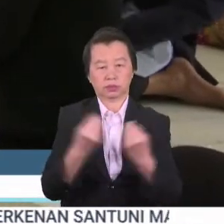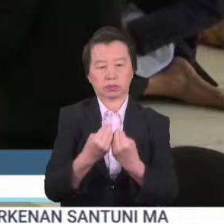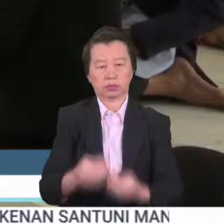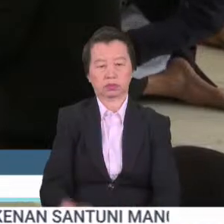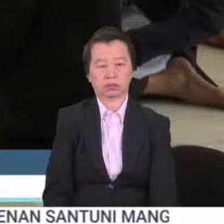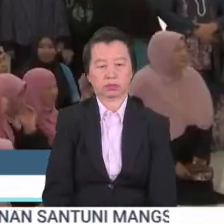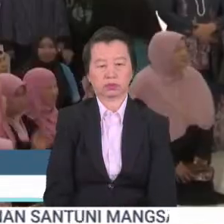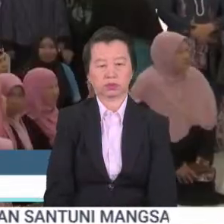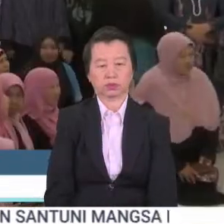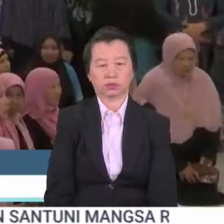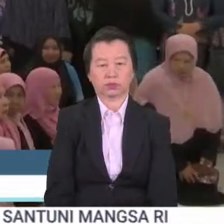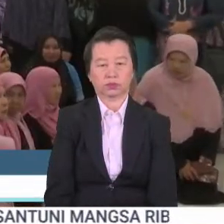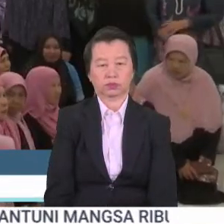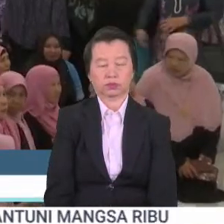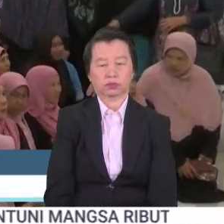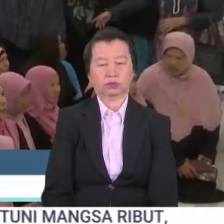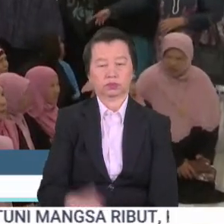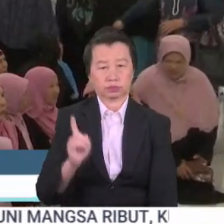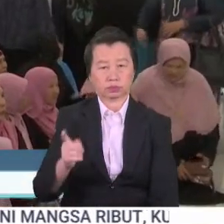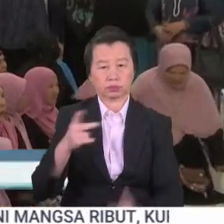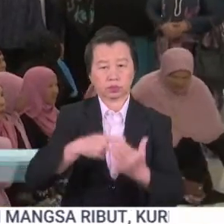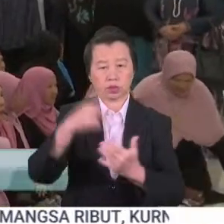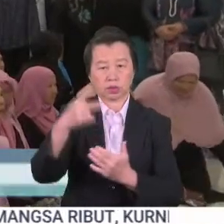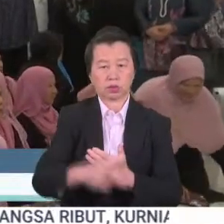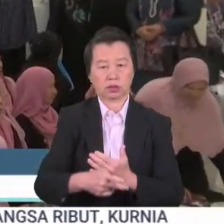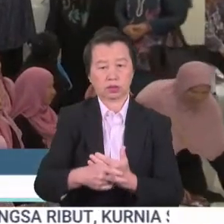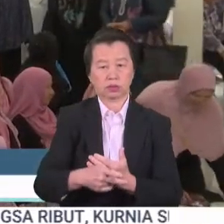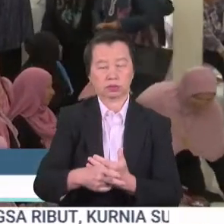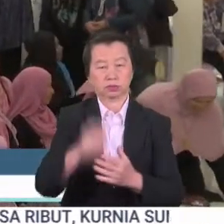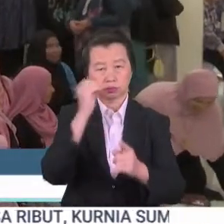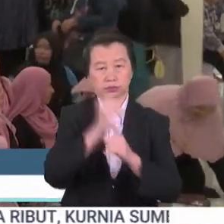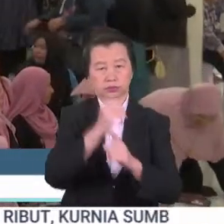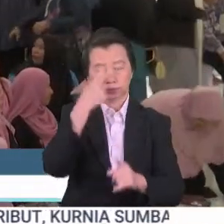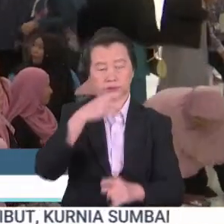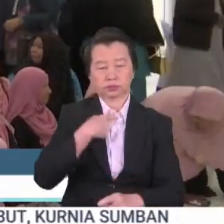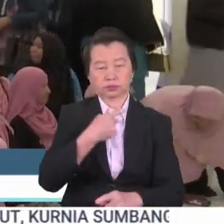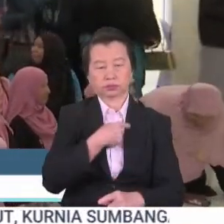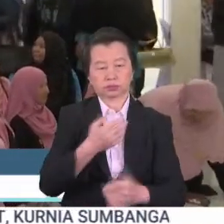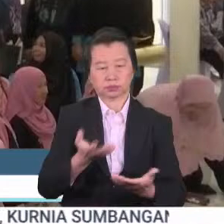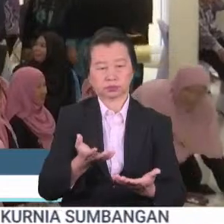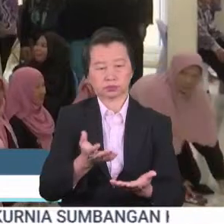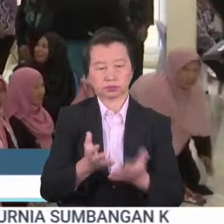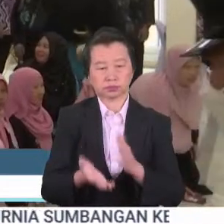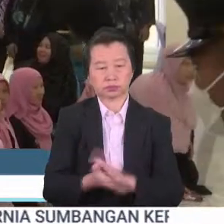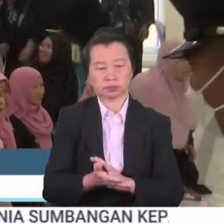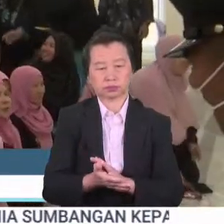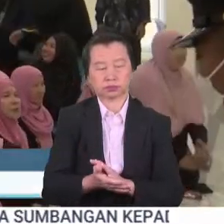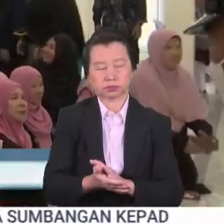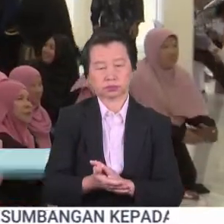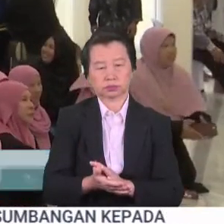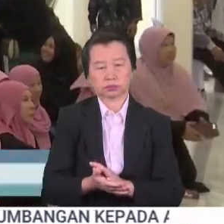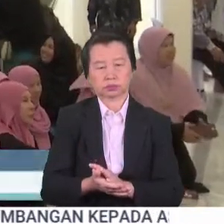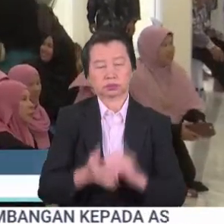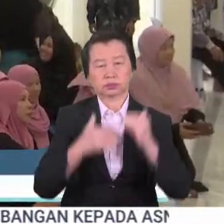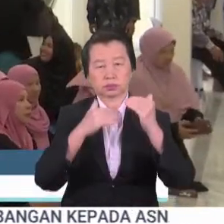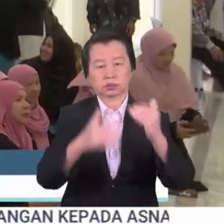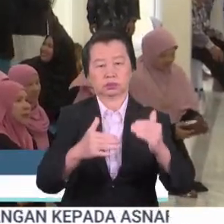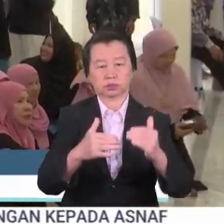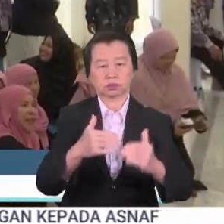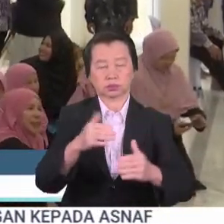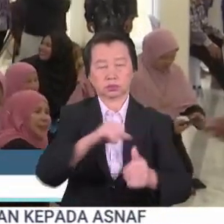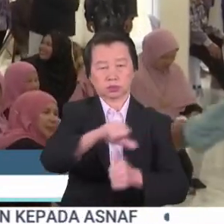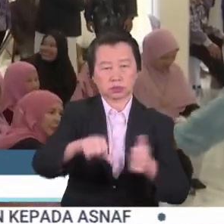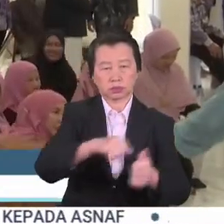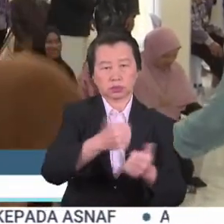umah ini adalah merupakan program Yang bermotifkan untuk kita mengangkat apa ni tahap kemajuan Sosio